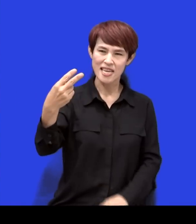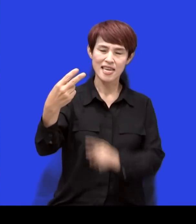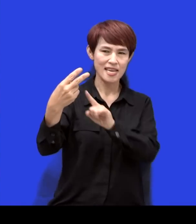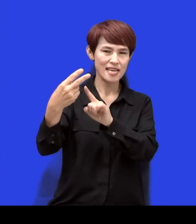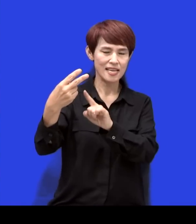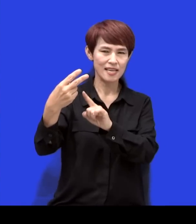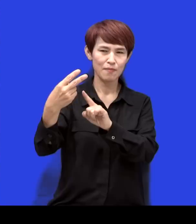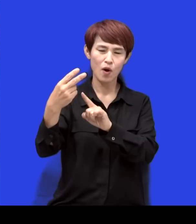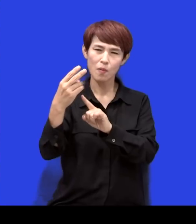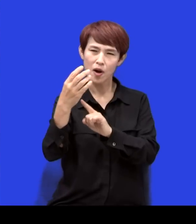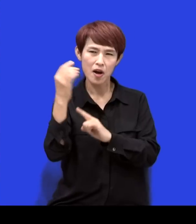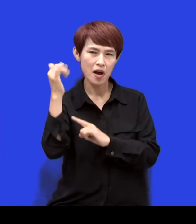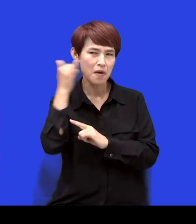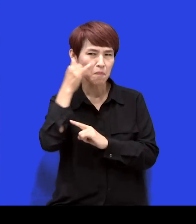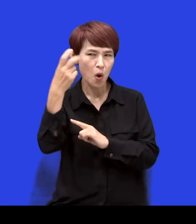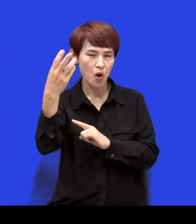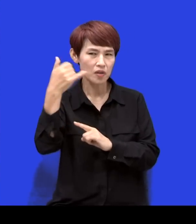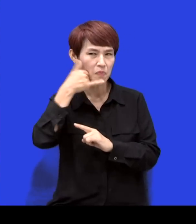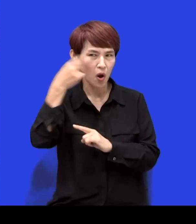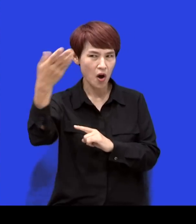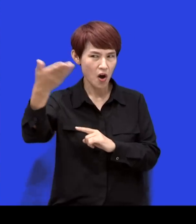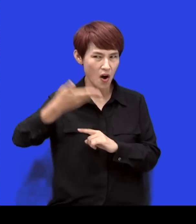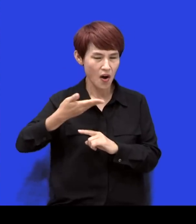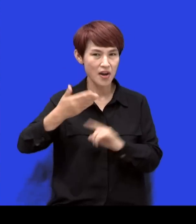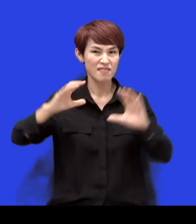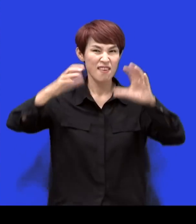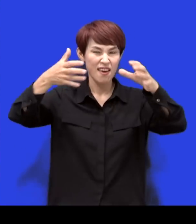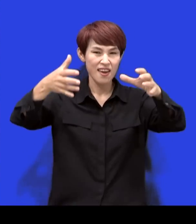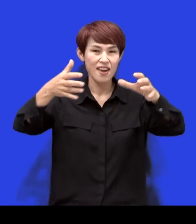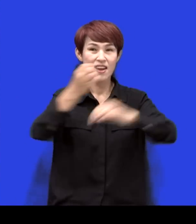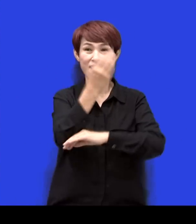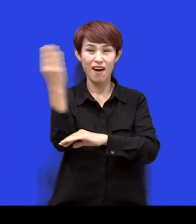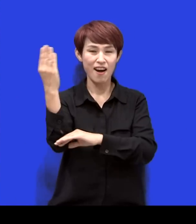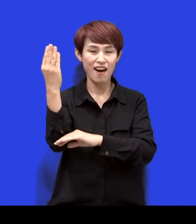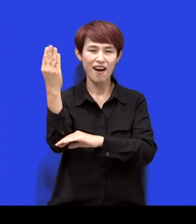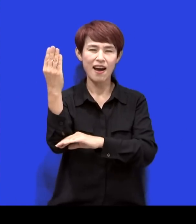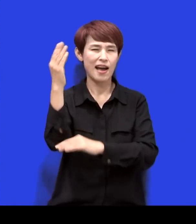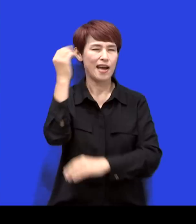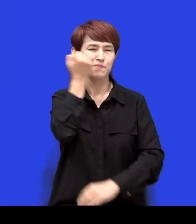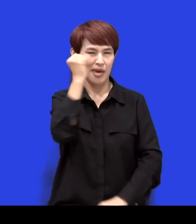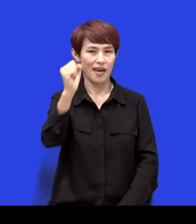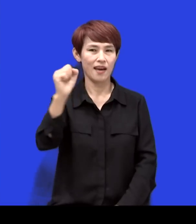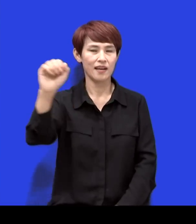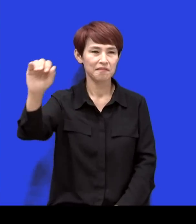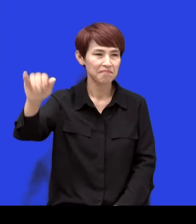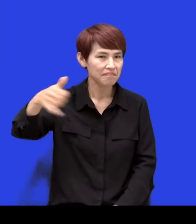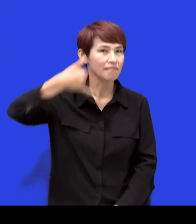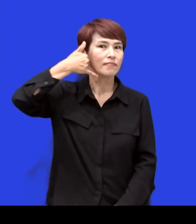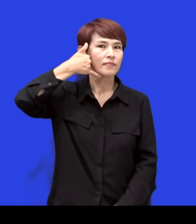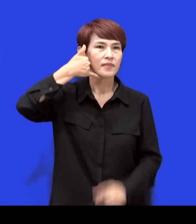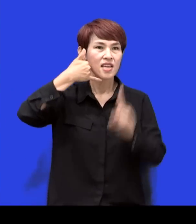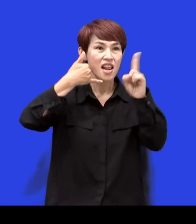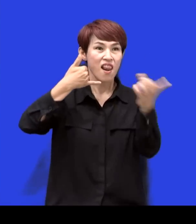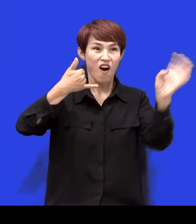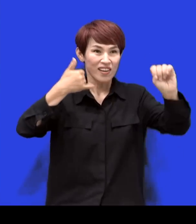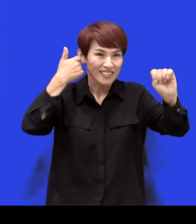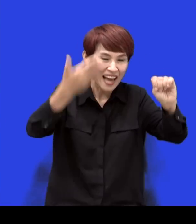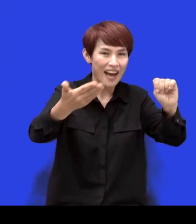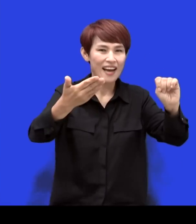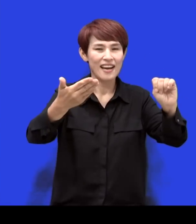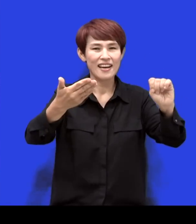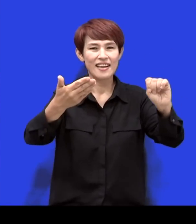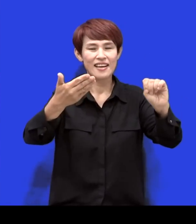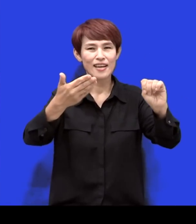세계일보다 세계문학상 주최하는 세계일보다 근데 받았습니다. 근데 두근두근했죠. 왜냐하면 1억이냐 예,